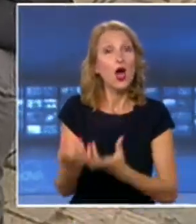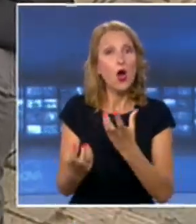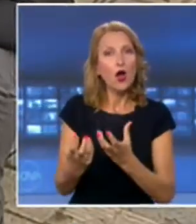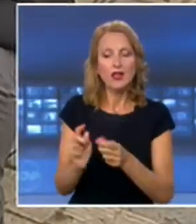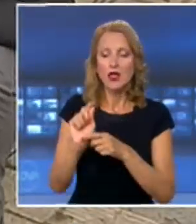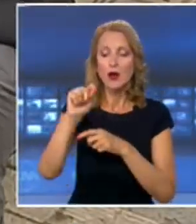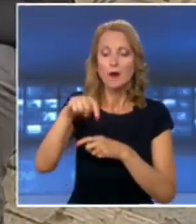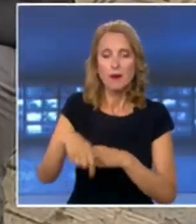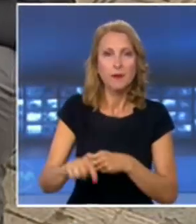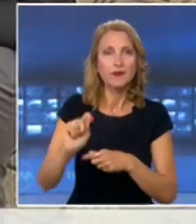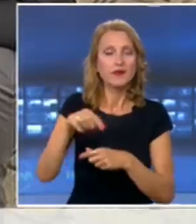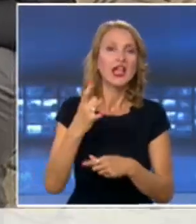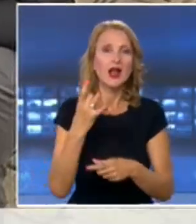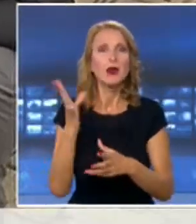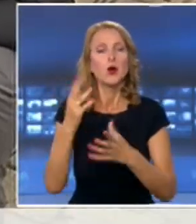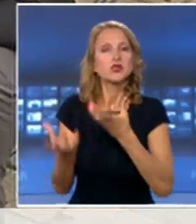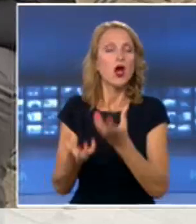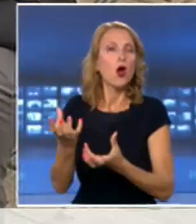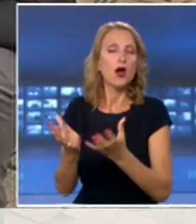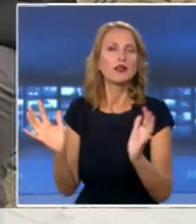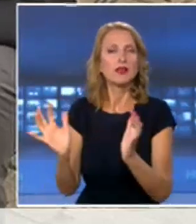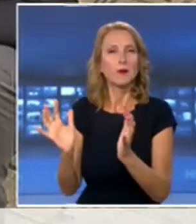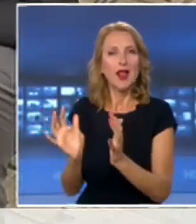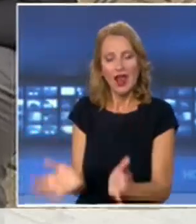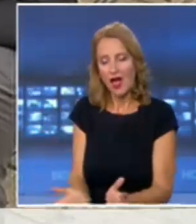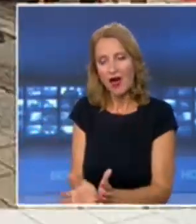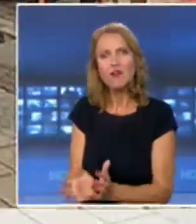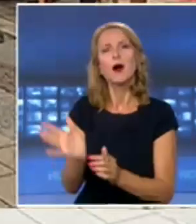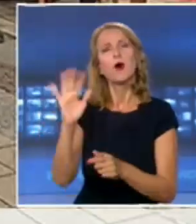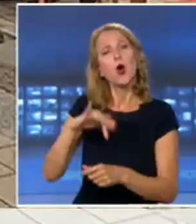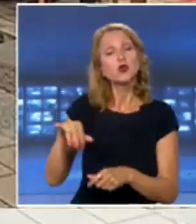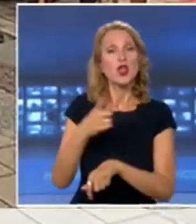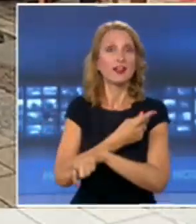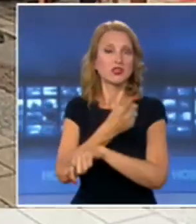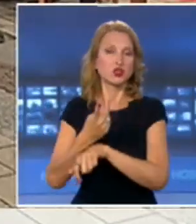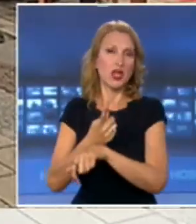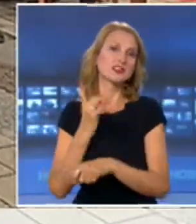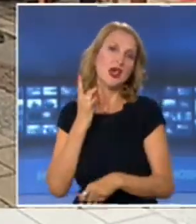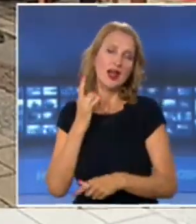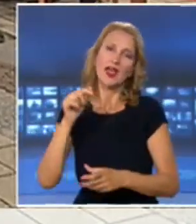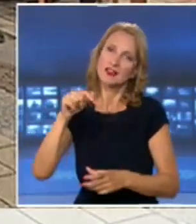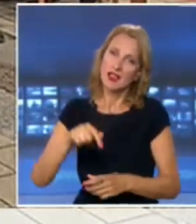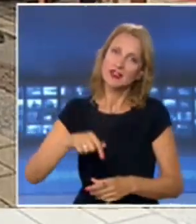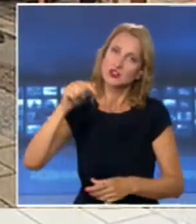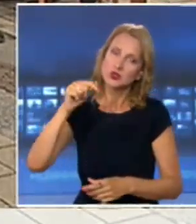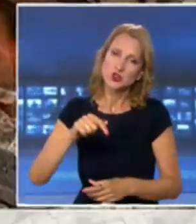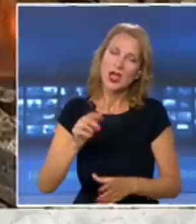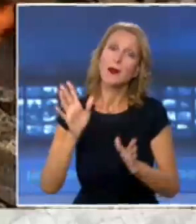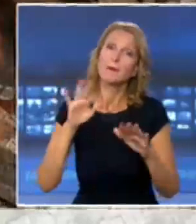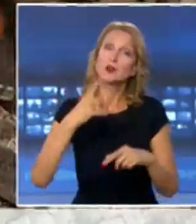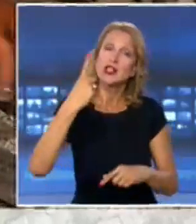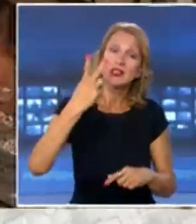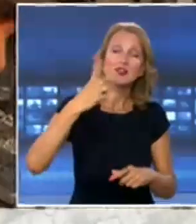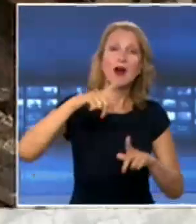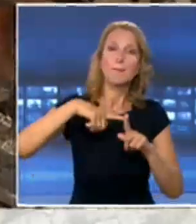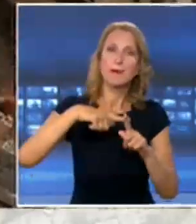ракията. После огънят се намалява, докато тя тече още един час. Следва 2-3 месеца елексира да отлежи, едва